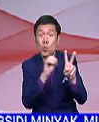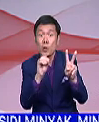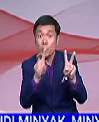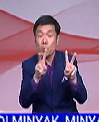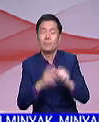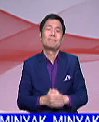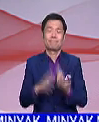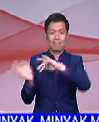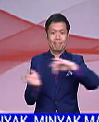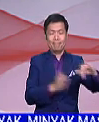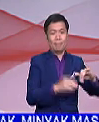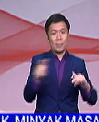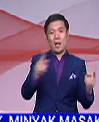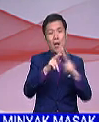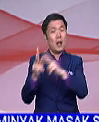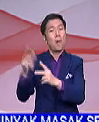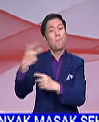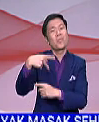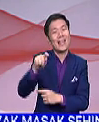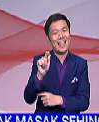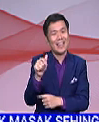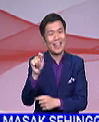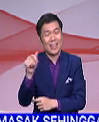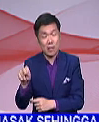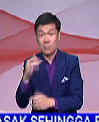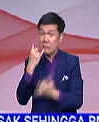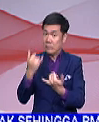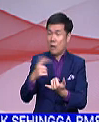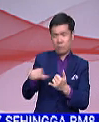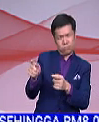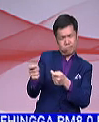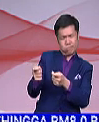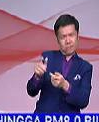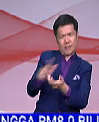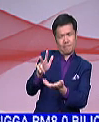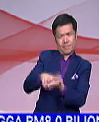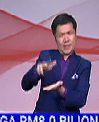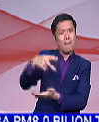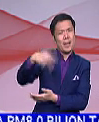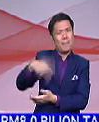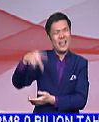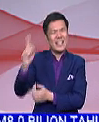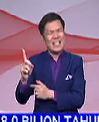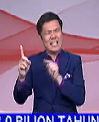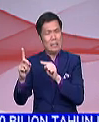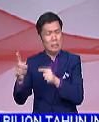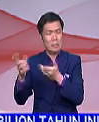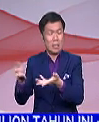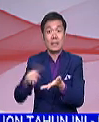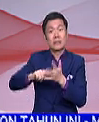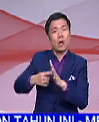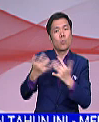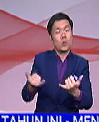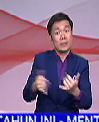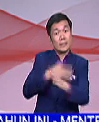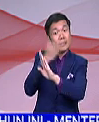Lorong satu Taman Pasir Putih Putatan antara lokaliti yang dikenakan Perintah Kawalan Pergerakan diperketatkan PKPD bermula hari